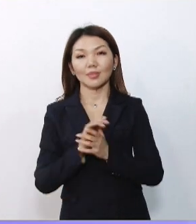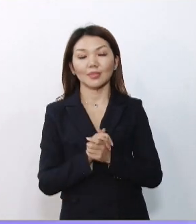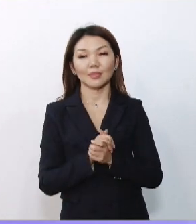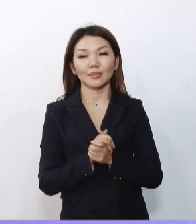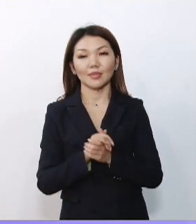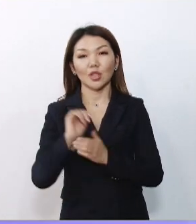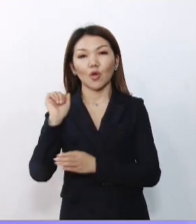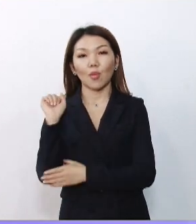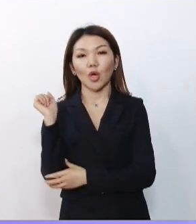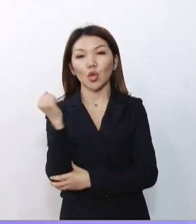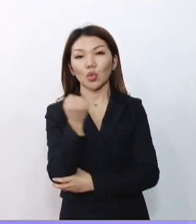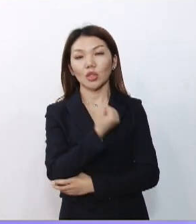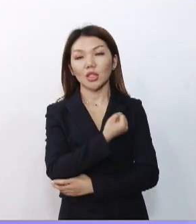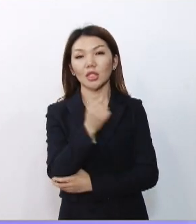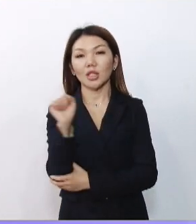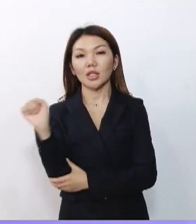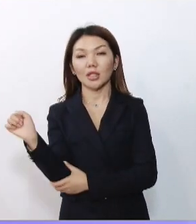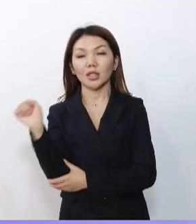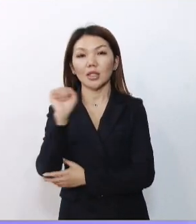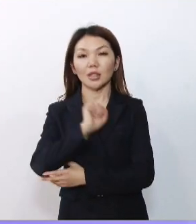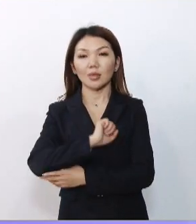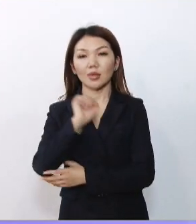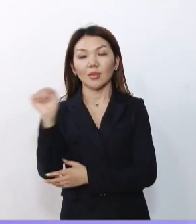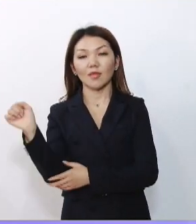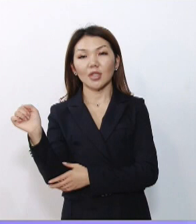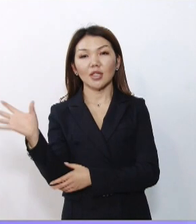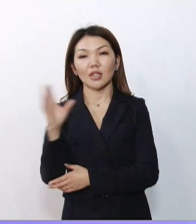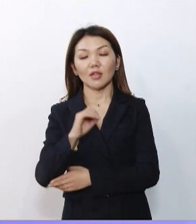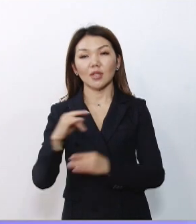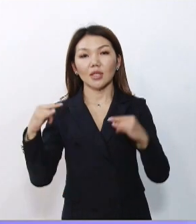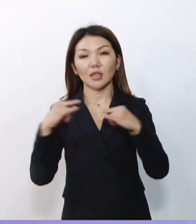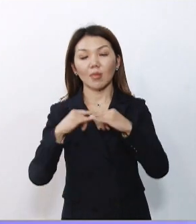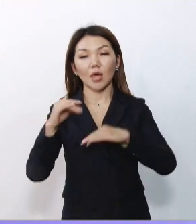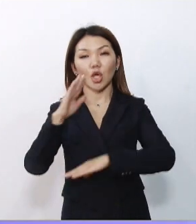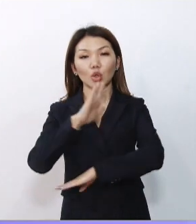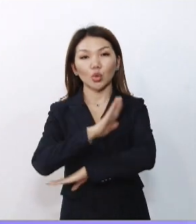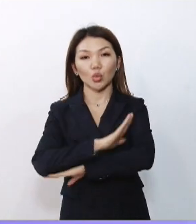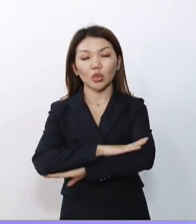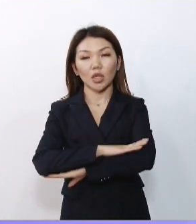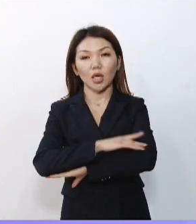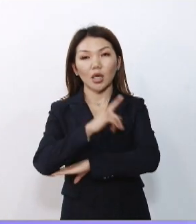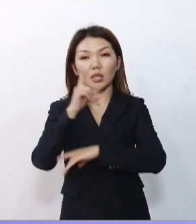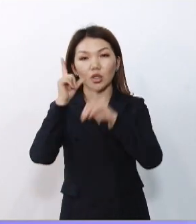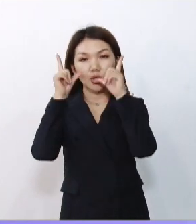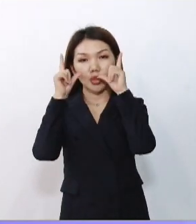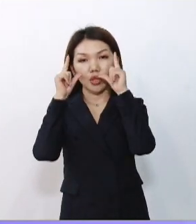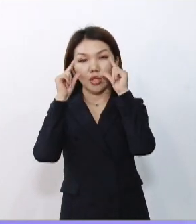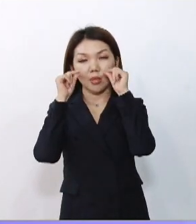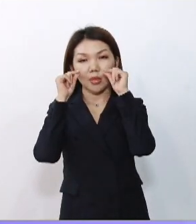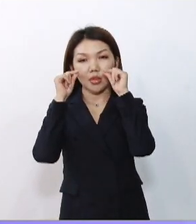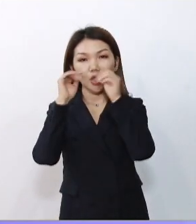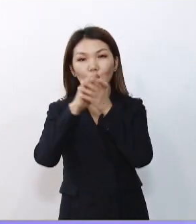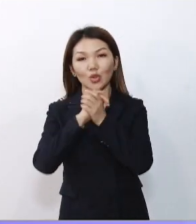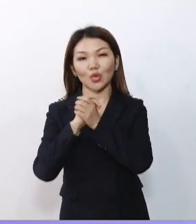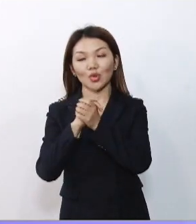Покрутились, повертелись, и за парты все уселись. Глаза крепко закрываем.